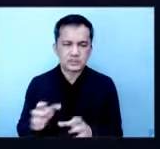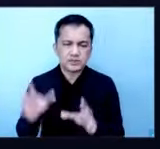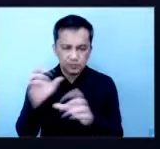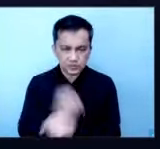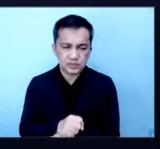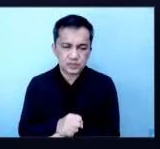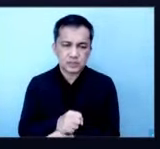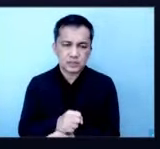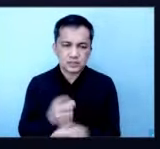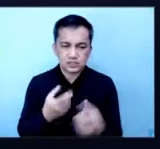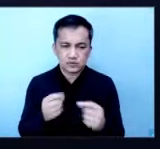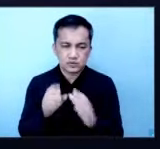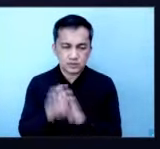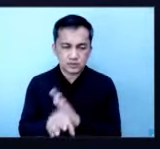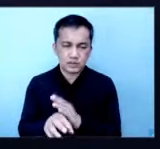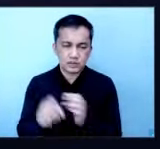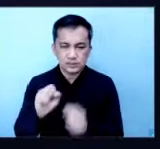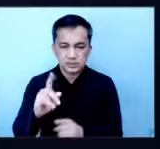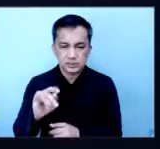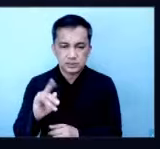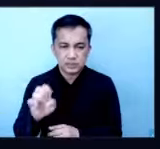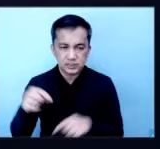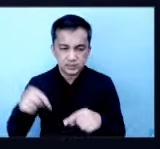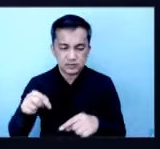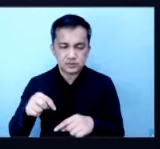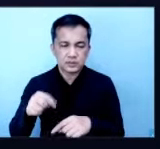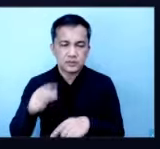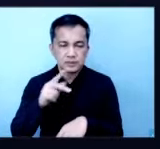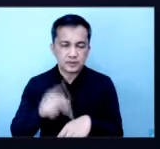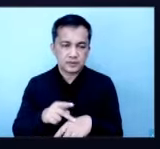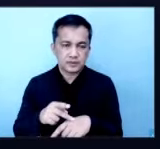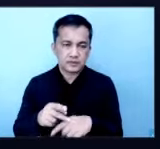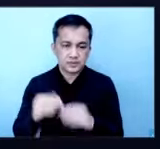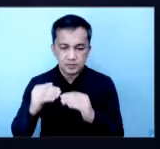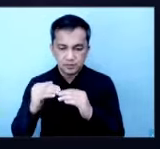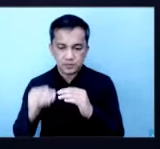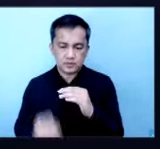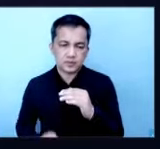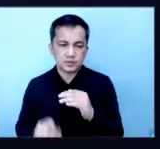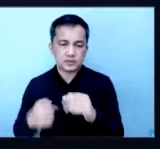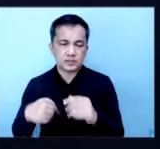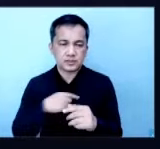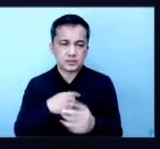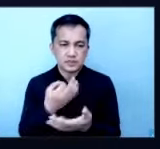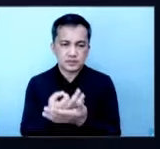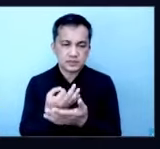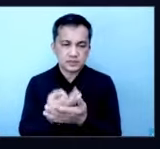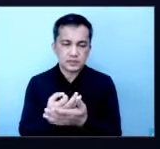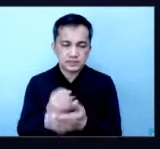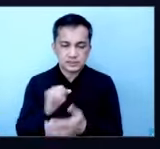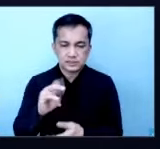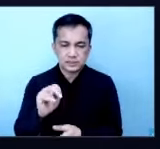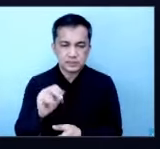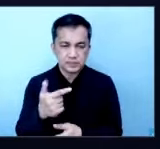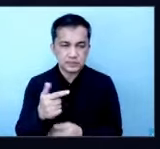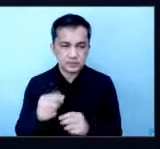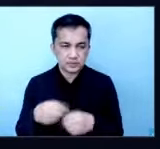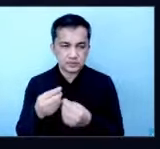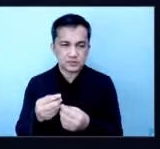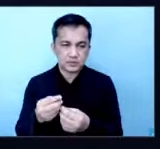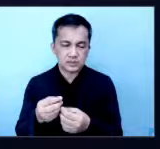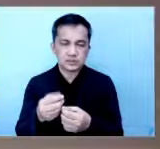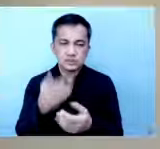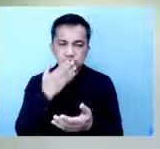krimen ng mga sindikatong ito sa ating bansa na nagpapababa umano sa ating financial standing at nagdudulot ng kasamaan sa